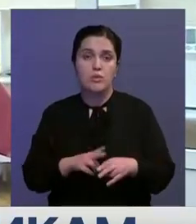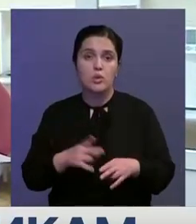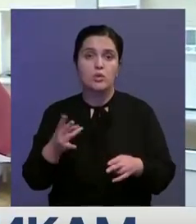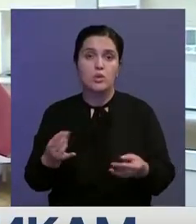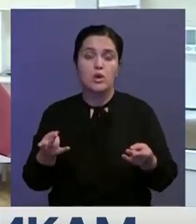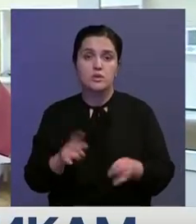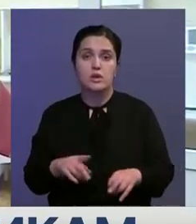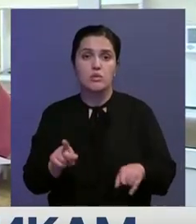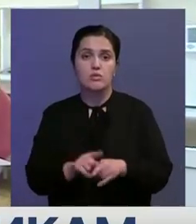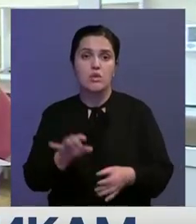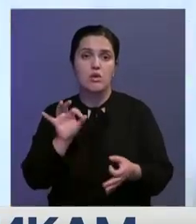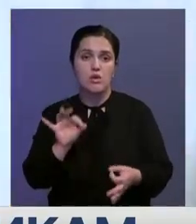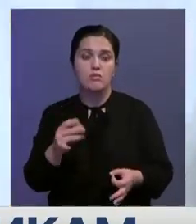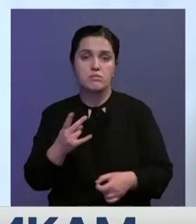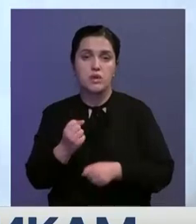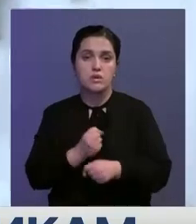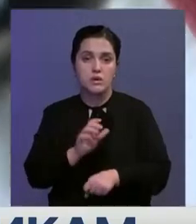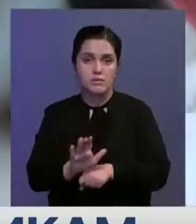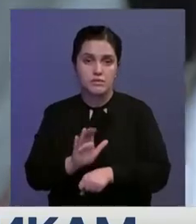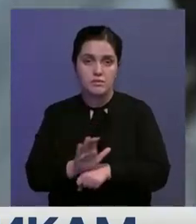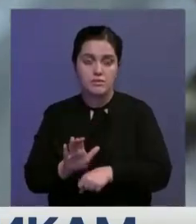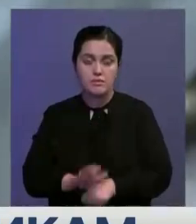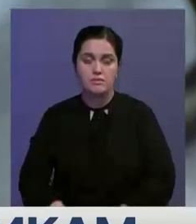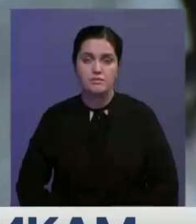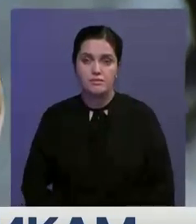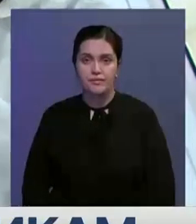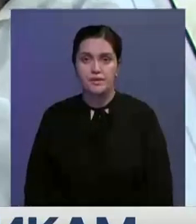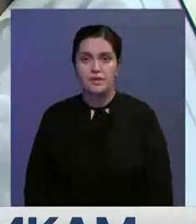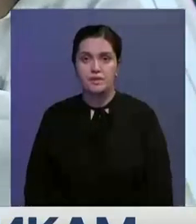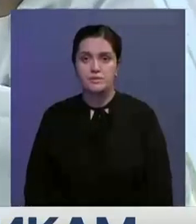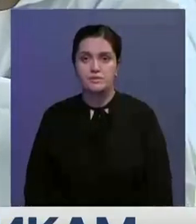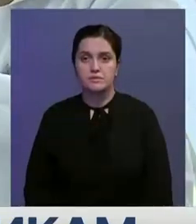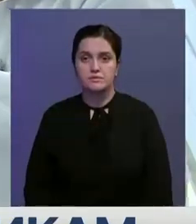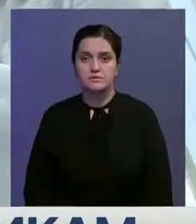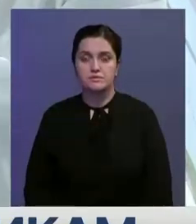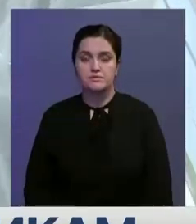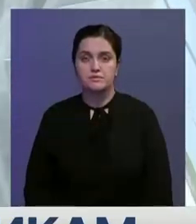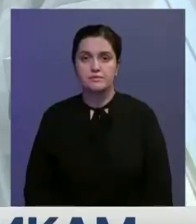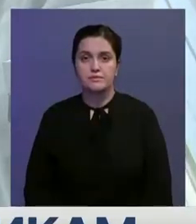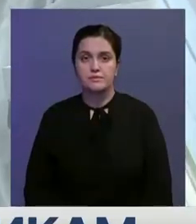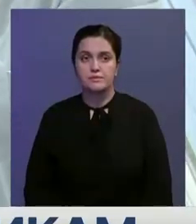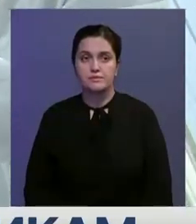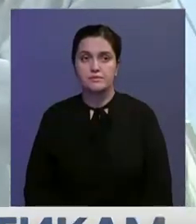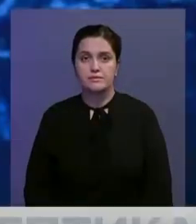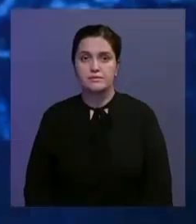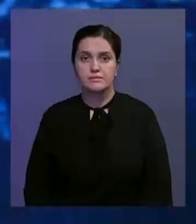и остается она тоже в стенах научного заведения. Асхат Ниязов, Наурыз Базаров, Хабар-24.